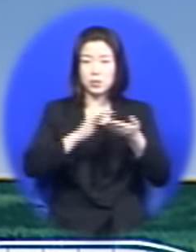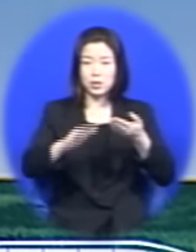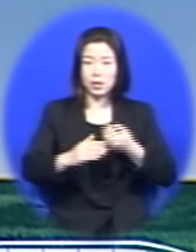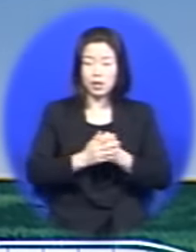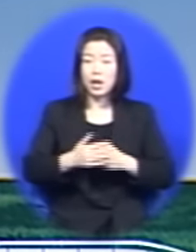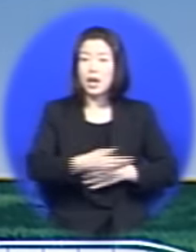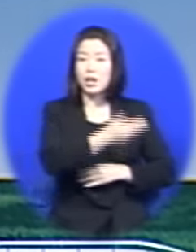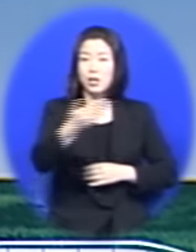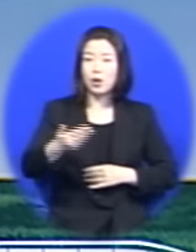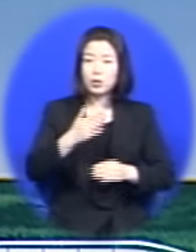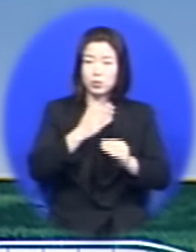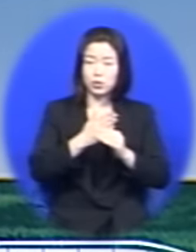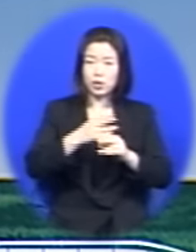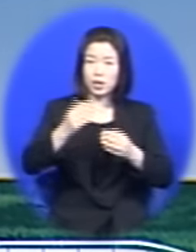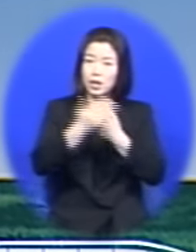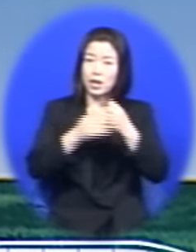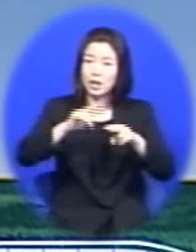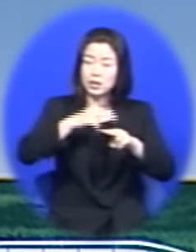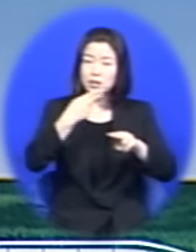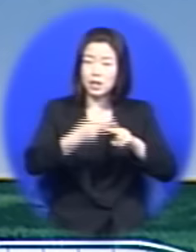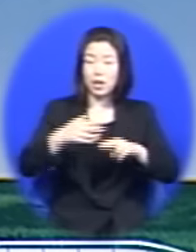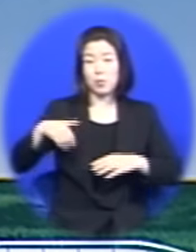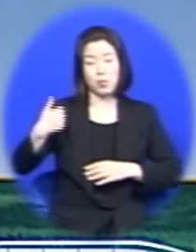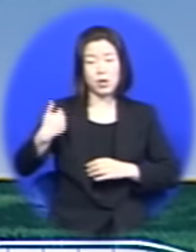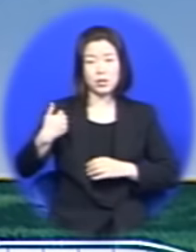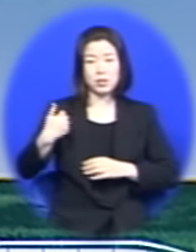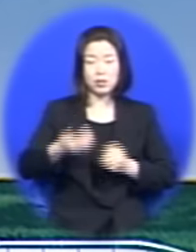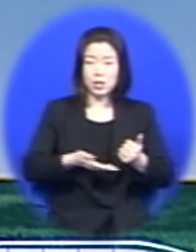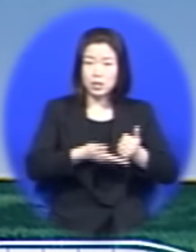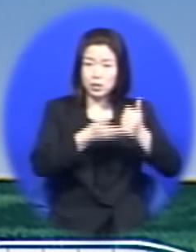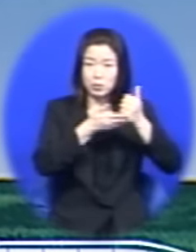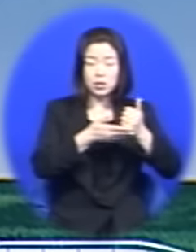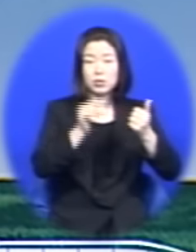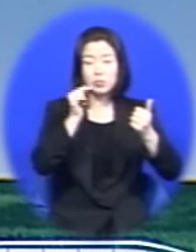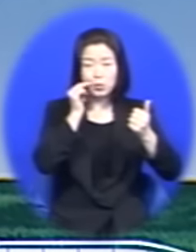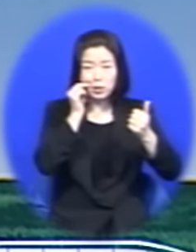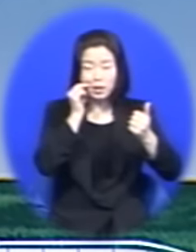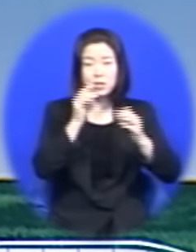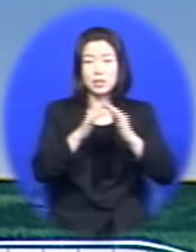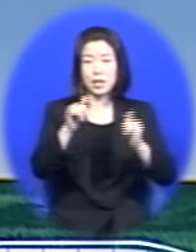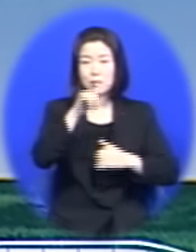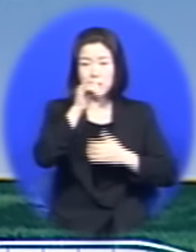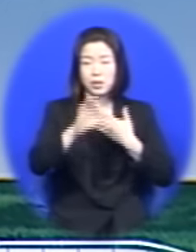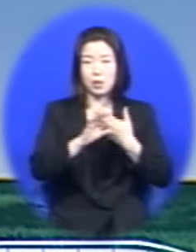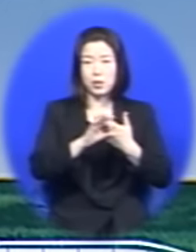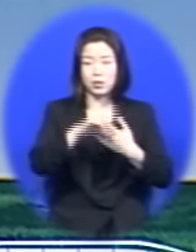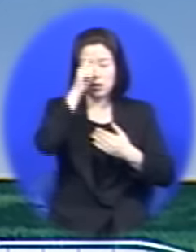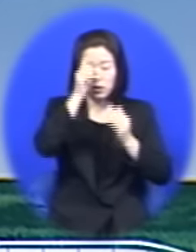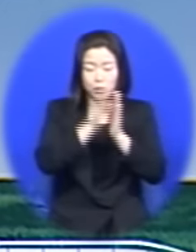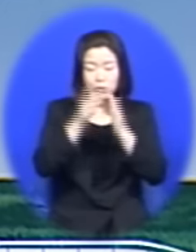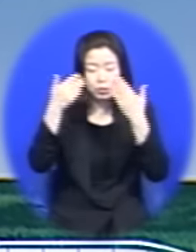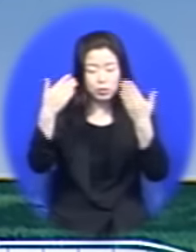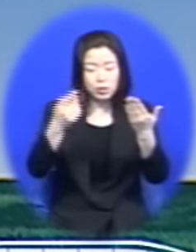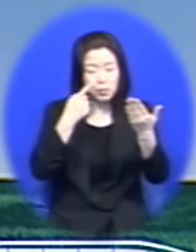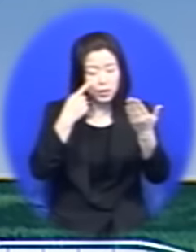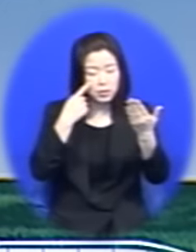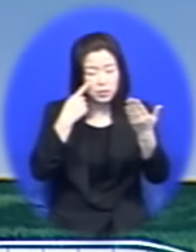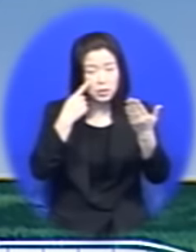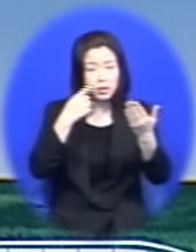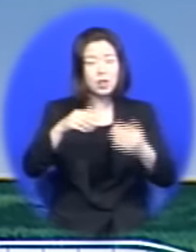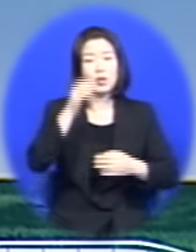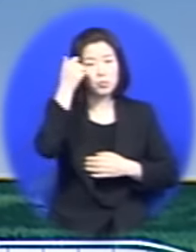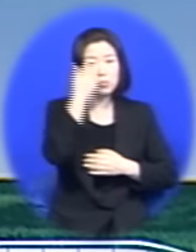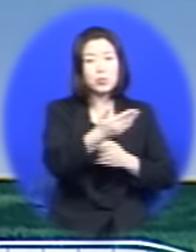만약에 여러분들 중에 은사가 뭔지 몰라서 섬기지 못하는 분이 있다면, 기도하셨는지 묻고 싶어요. 하나님, 제